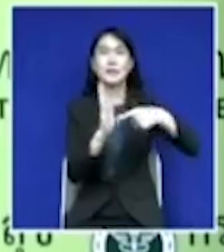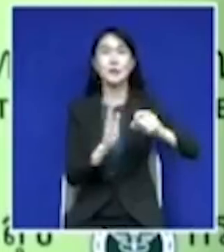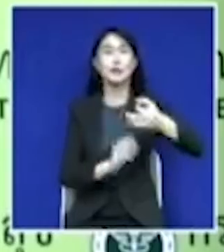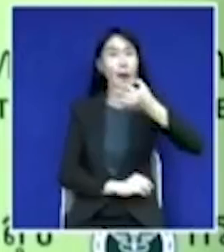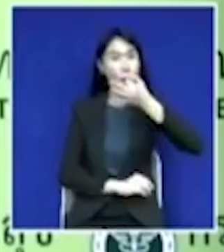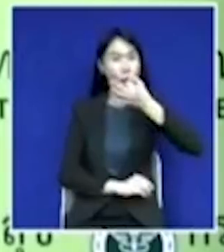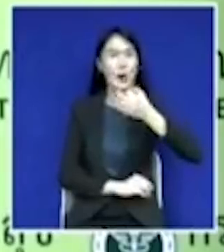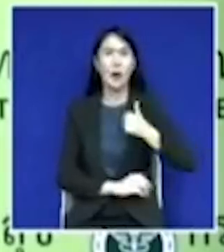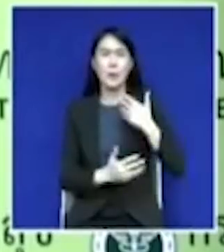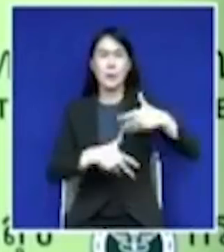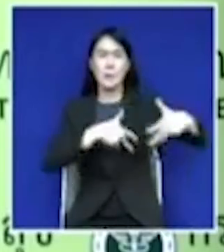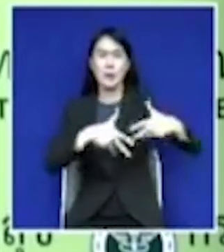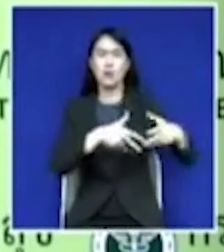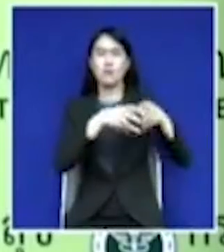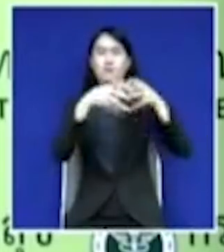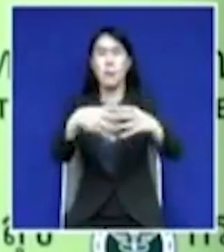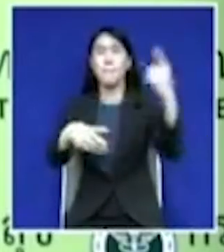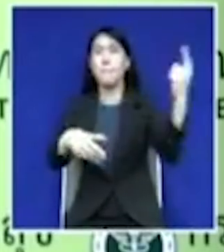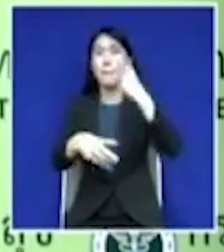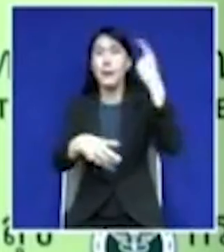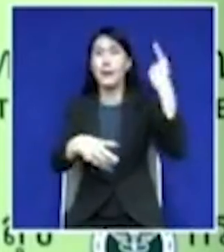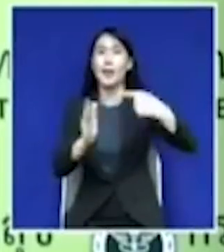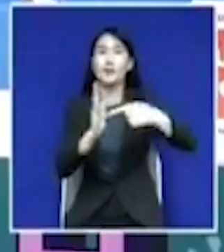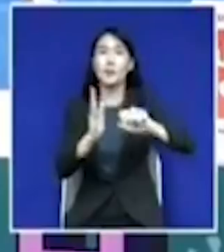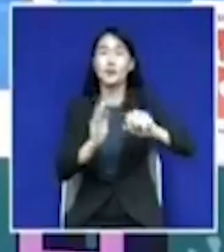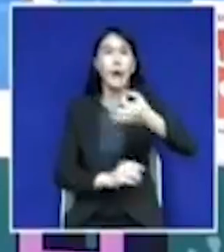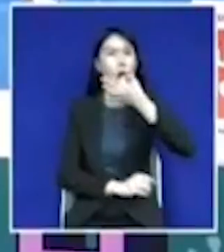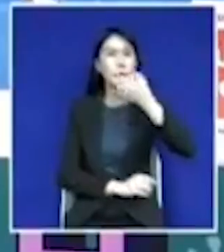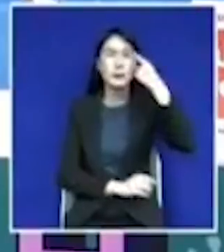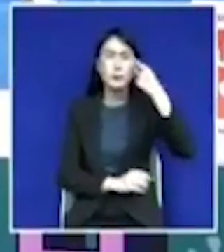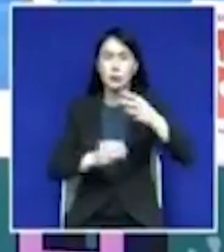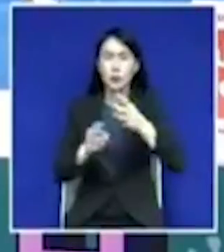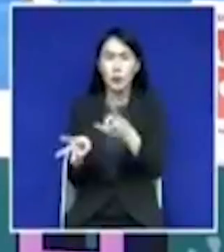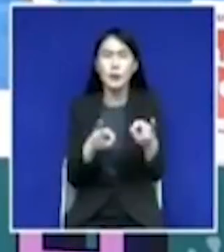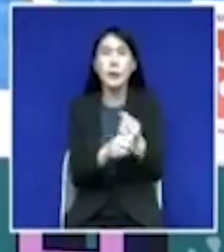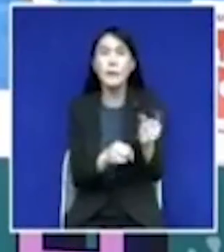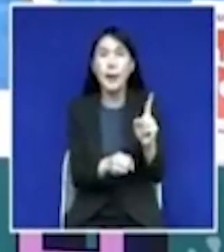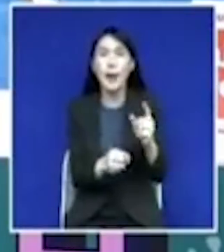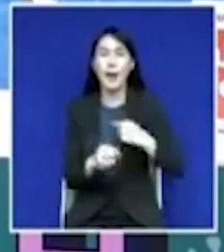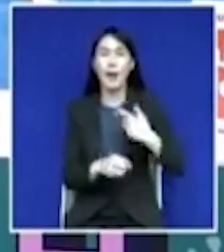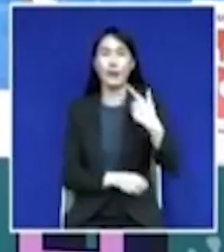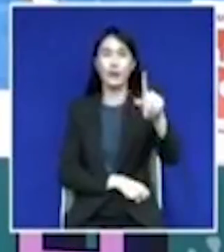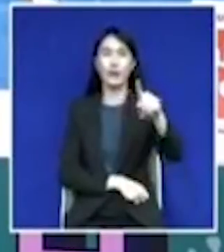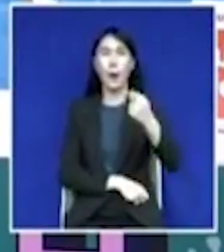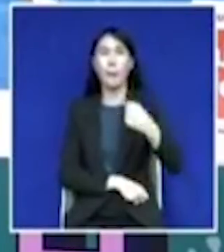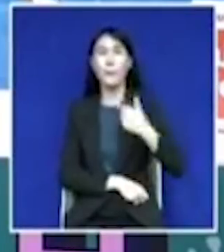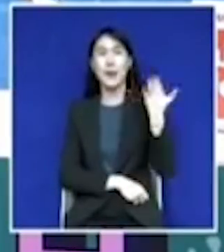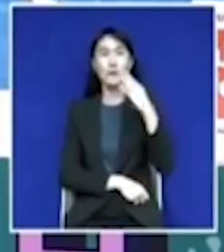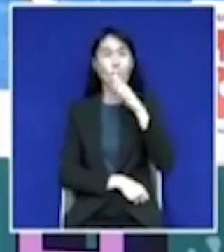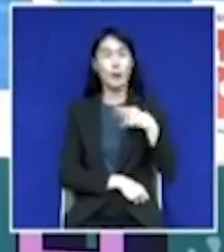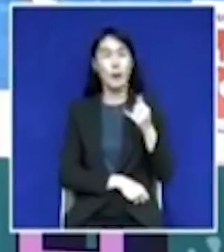ท่องเที่ยวที่จังหวัดสมุทรสาครควรปฏิบัติตัวอย่างไรคะ ครับผมก็ท่านใดที่ไปอย่างที่เมื่อกี้ที่ว่านะครับสงสั